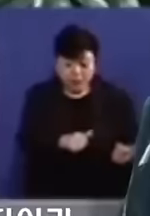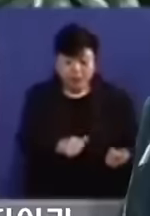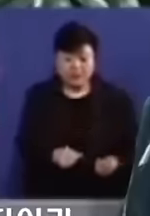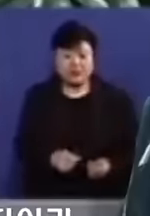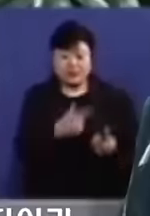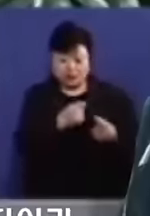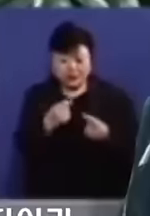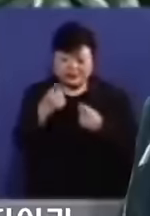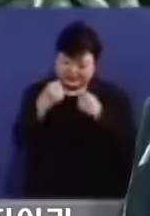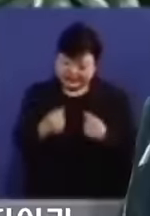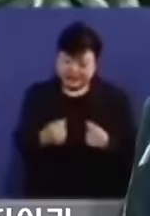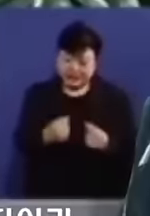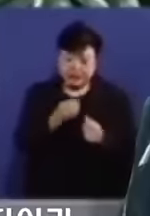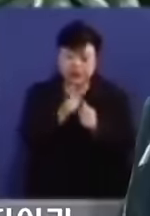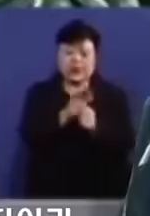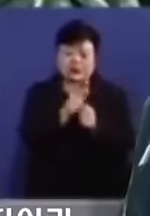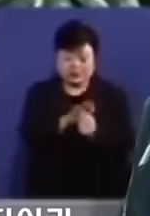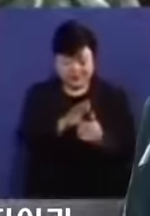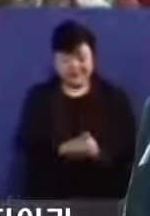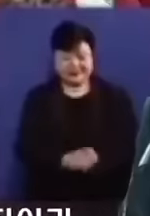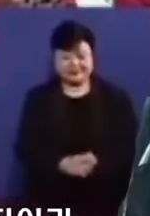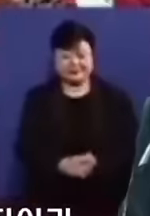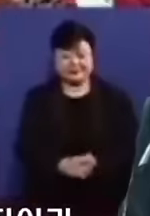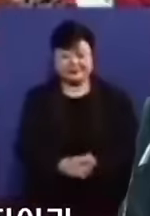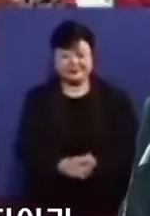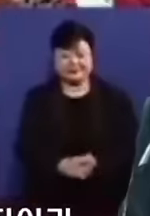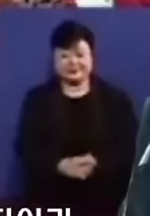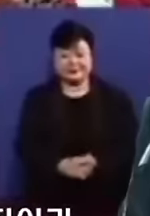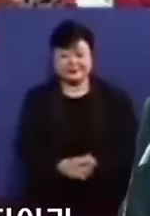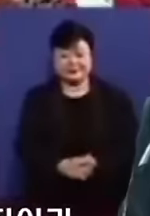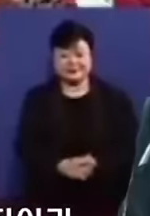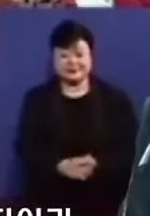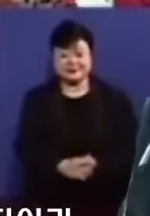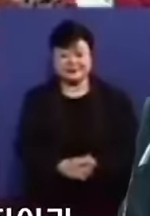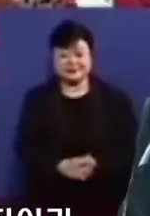같이 계셔서 돌봐주시는 하나님이시겠습니다.